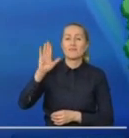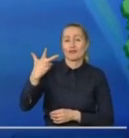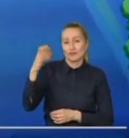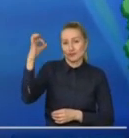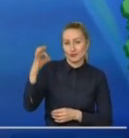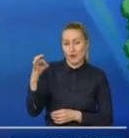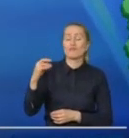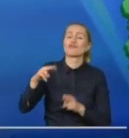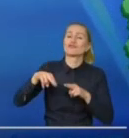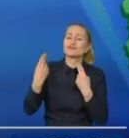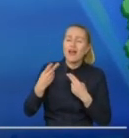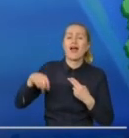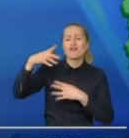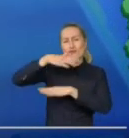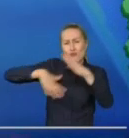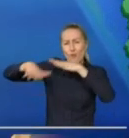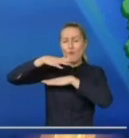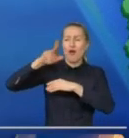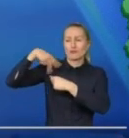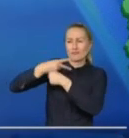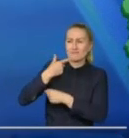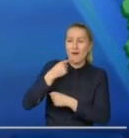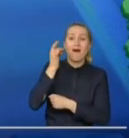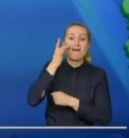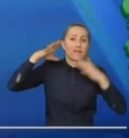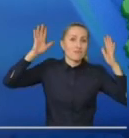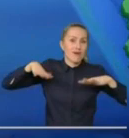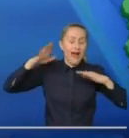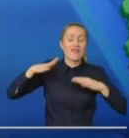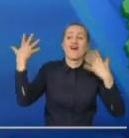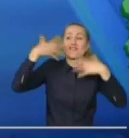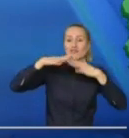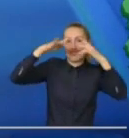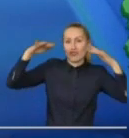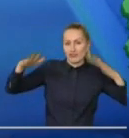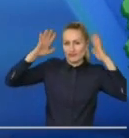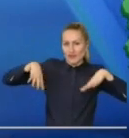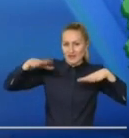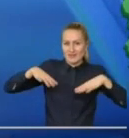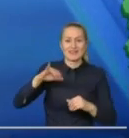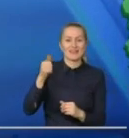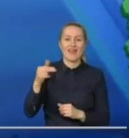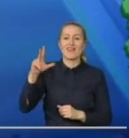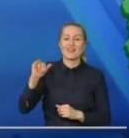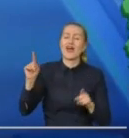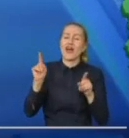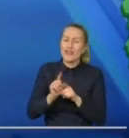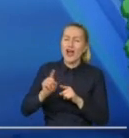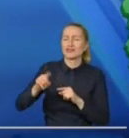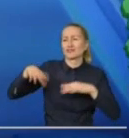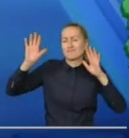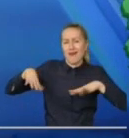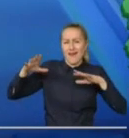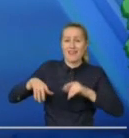stopnie. Dzień będzie pochmurny z niewielkimi przejaśnieniami. Rano może padać deszcz, wieczorem deszcz ze śniegiem. Janki również zachmurzone, wietrzne, mokre, a